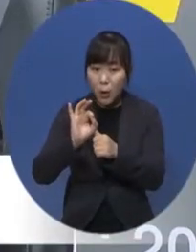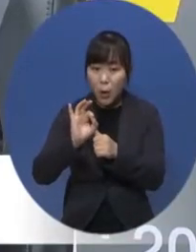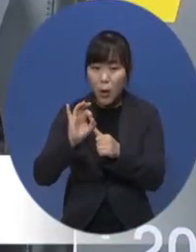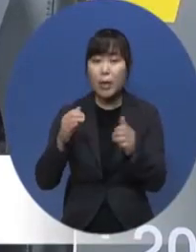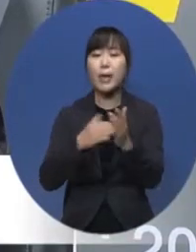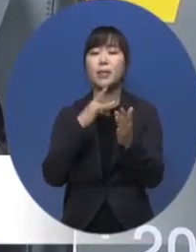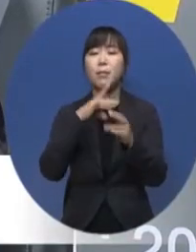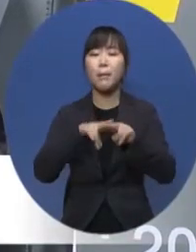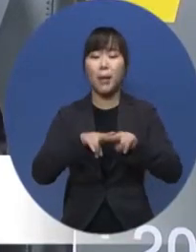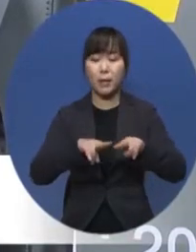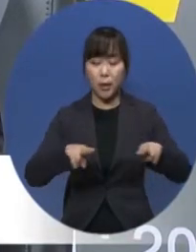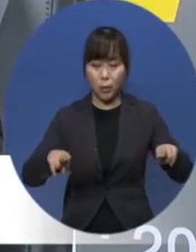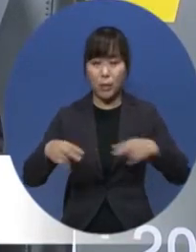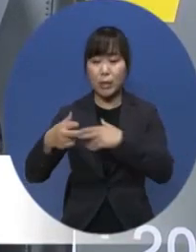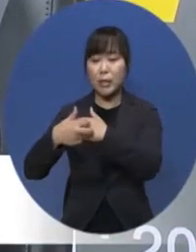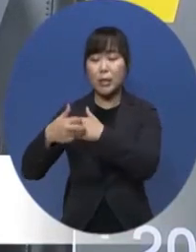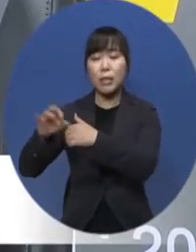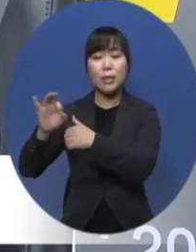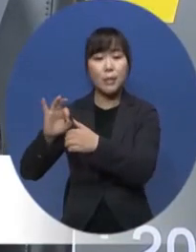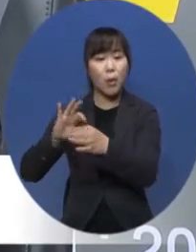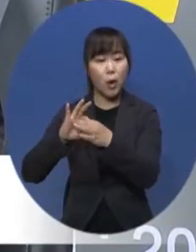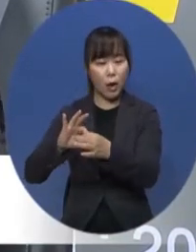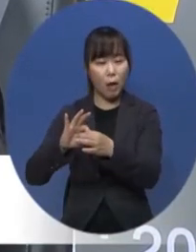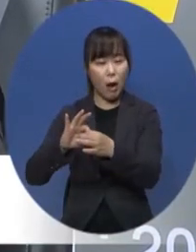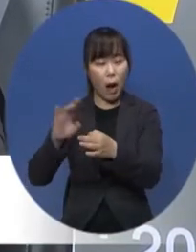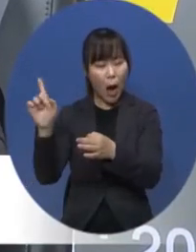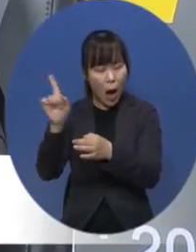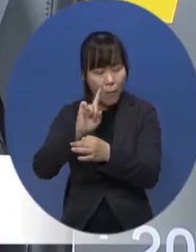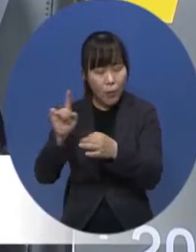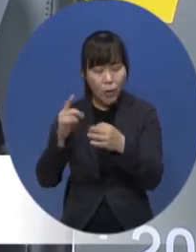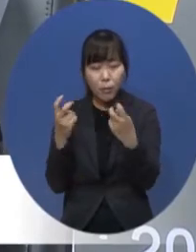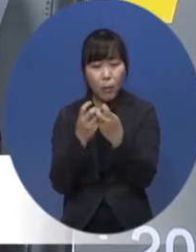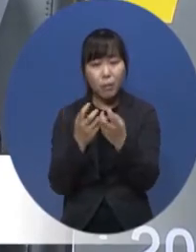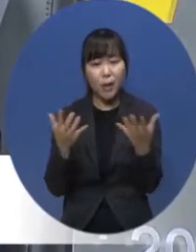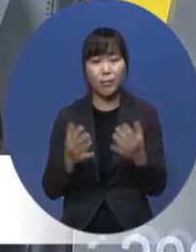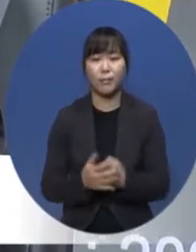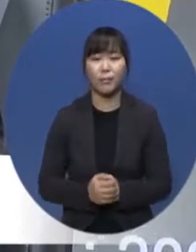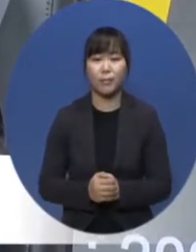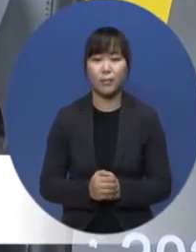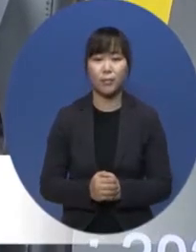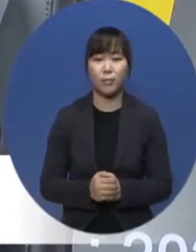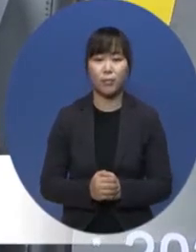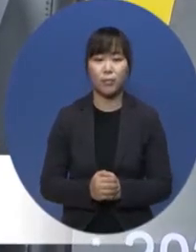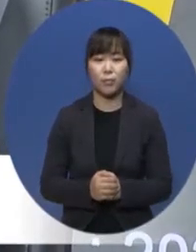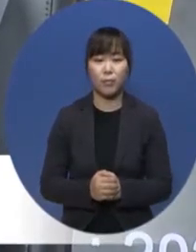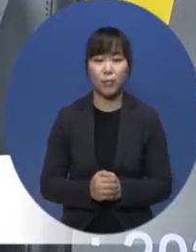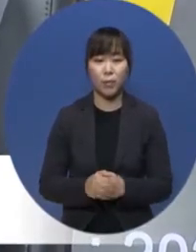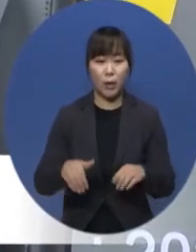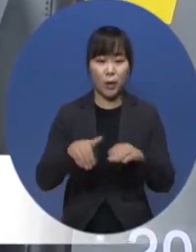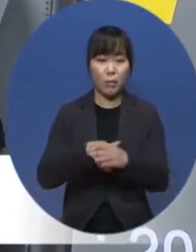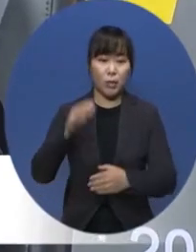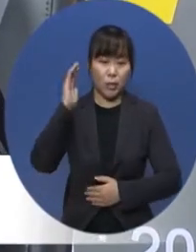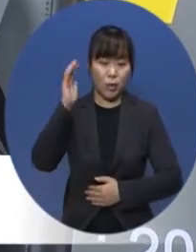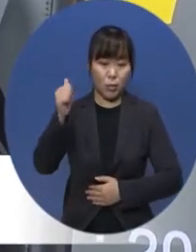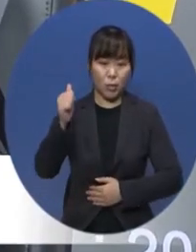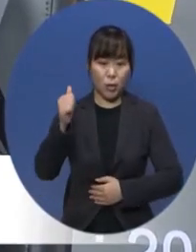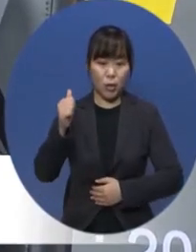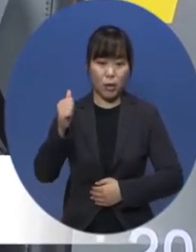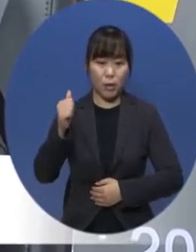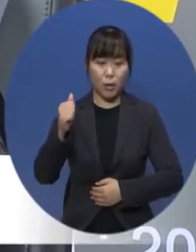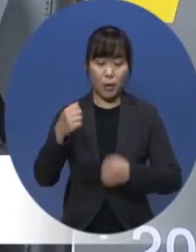생계급여에서까지만 폐지를 하고 의료급여에서는 아무 대안이 없습니다. 문재인 대통령 임기